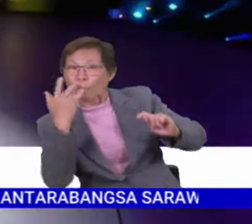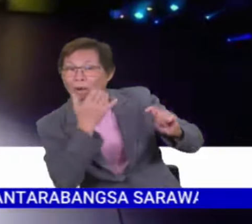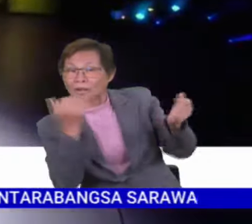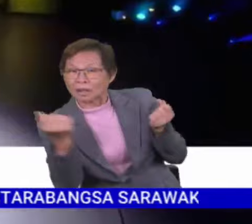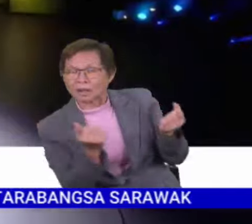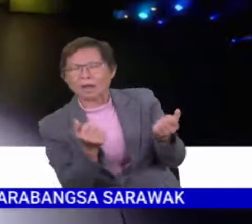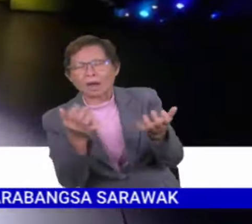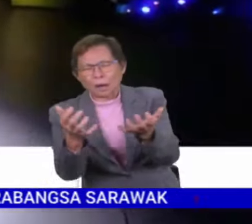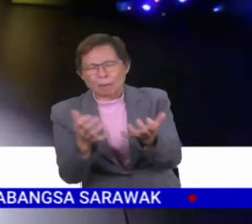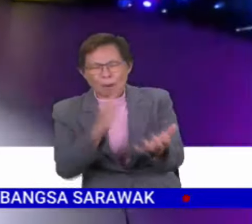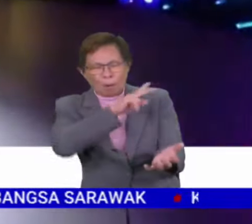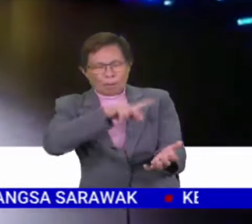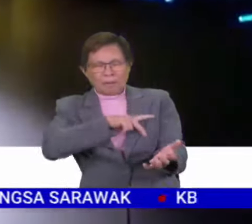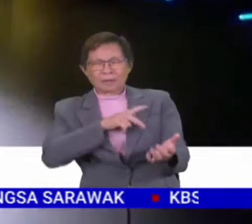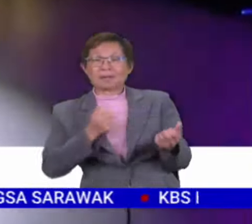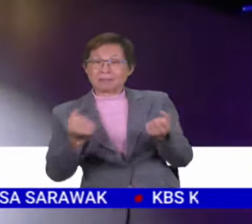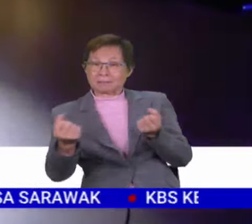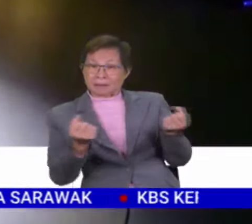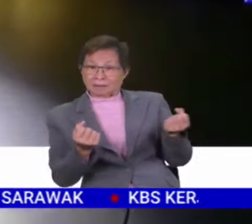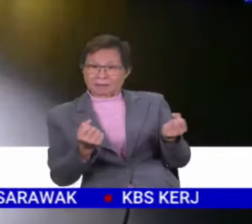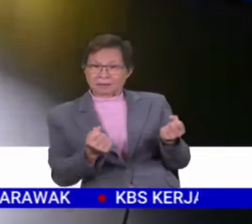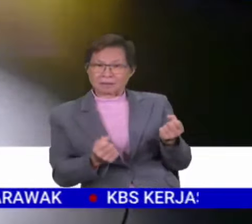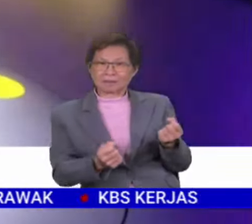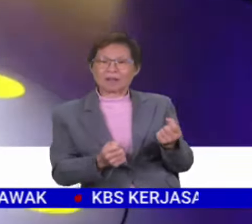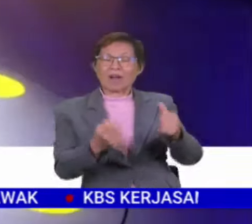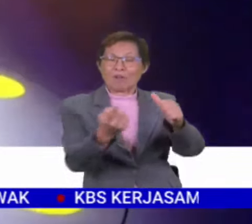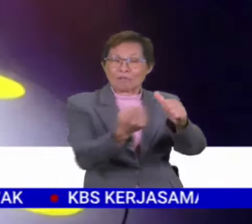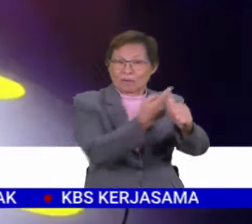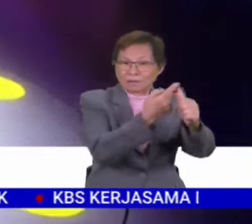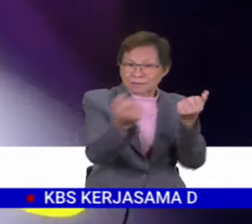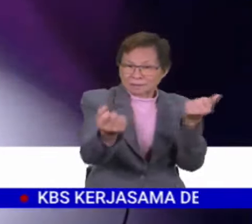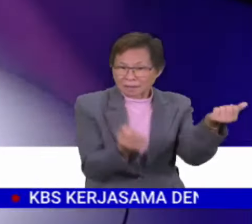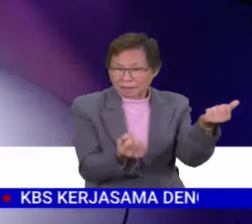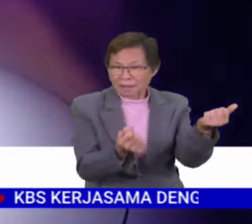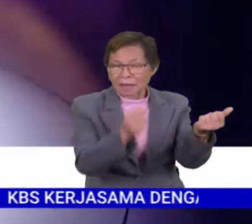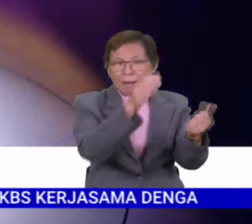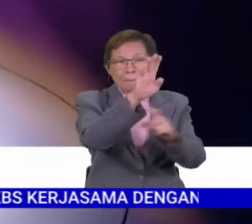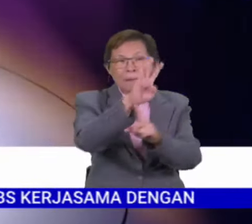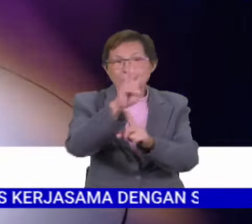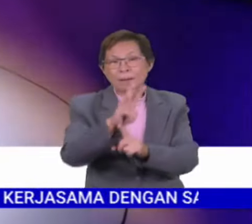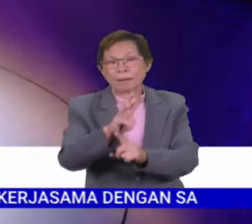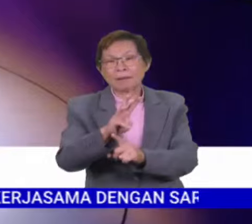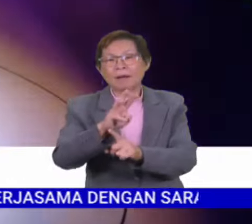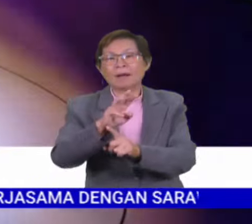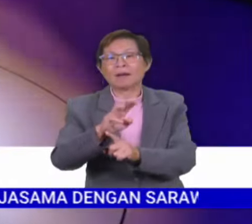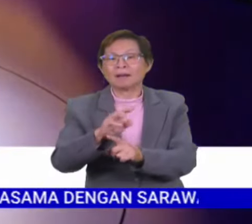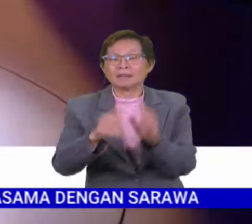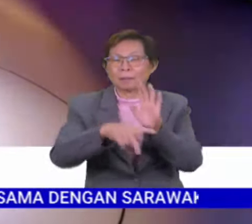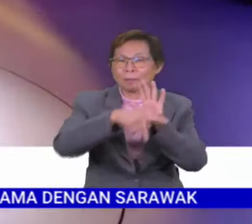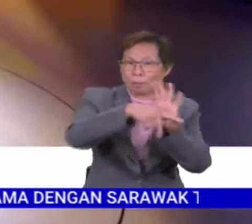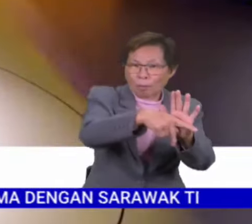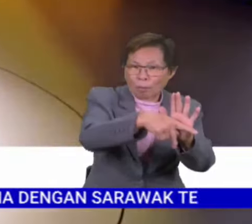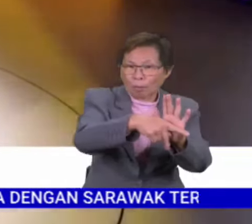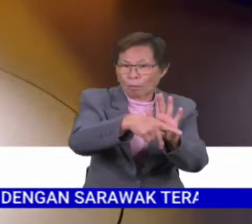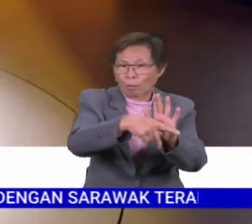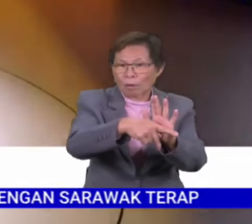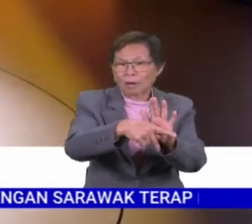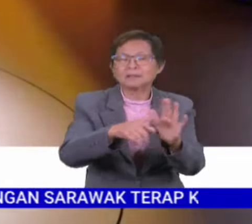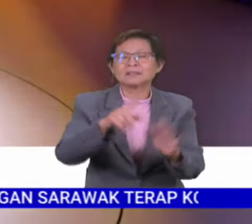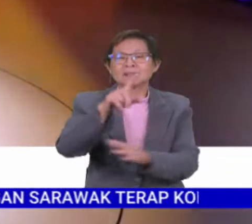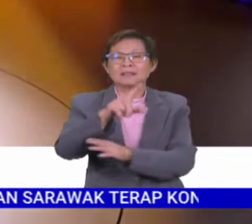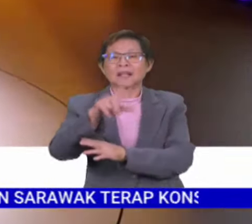mengikut kemahuan pemiliknya. Model prototipe BMW iVision D yang dipamerkan di Consumer Electronics Show di Las